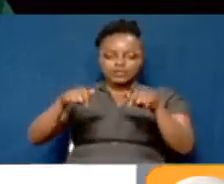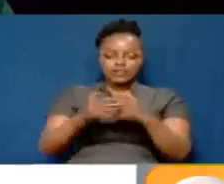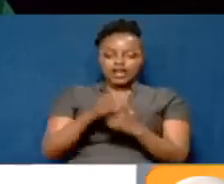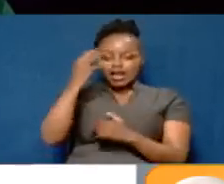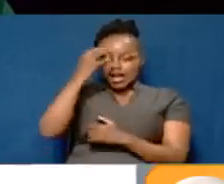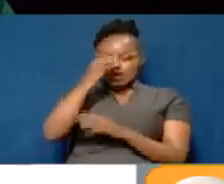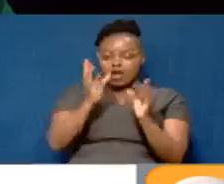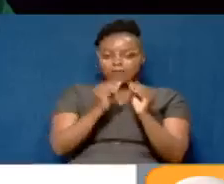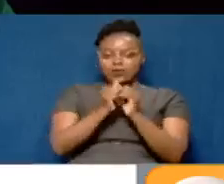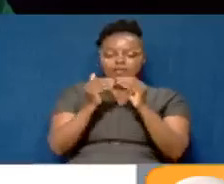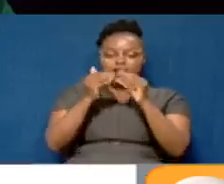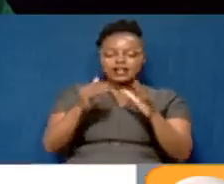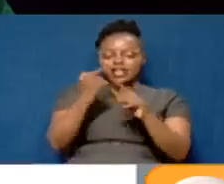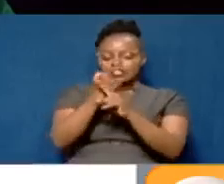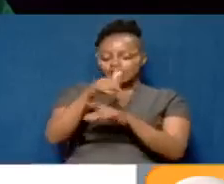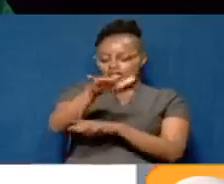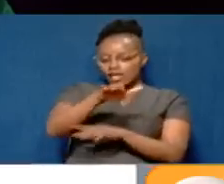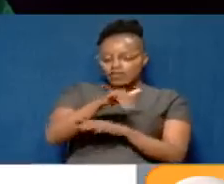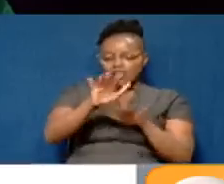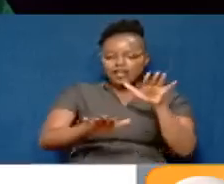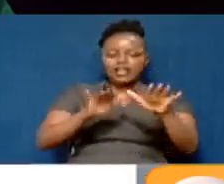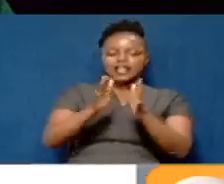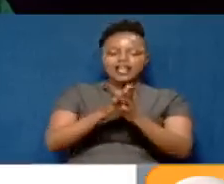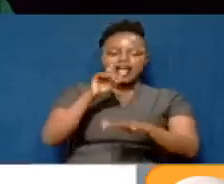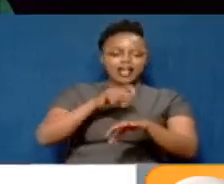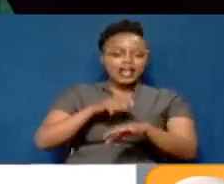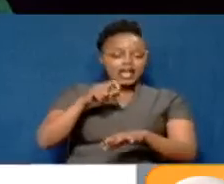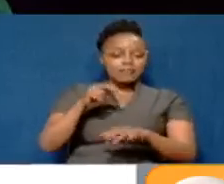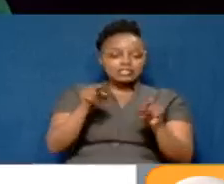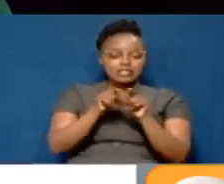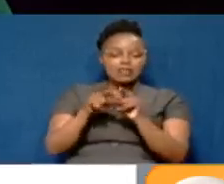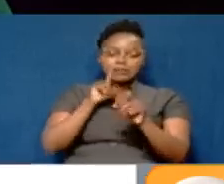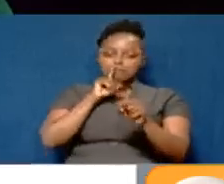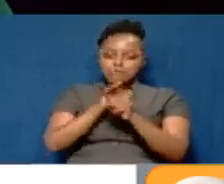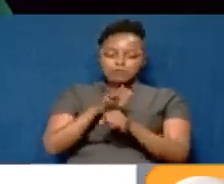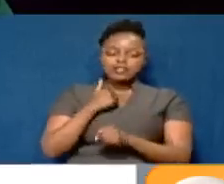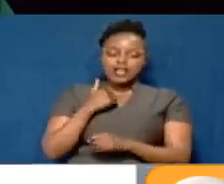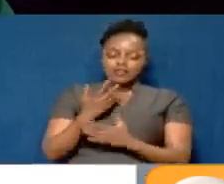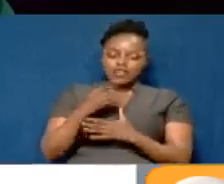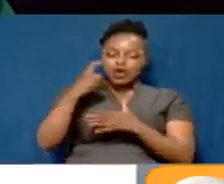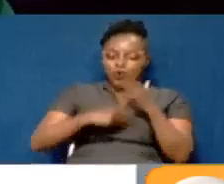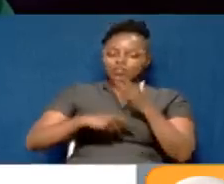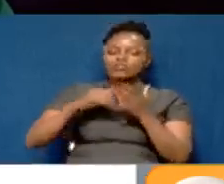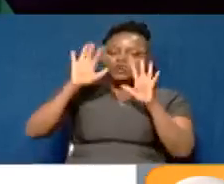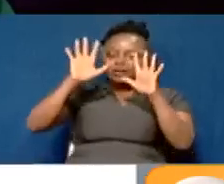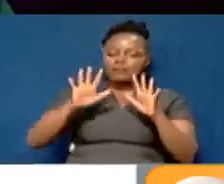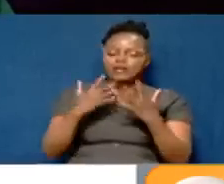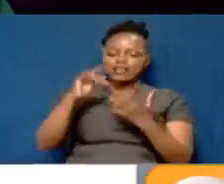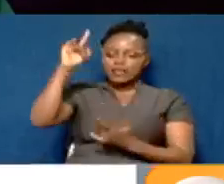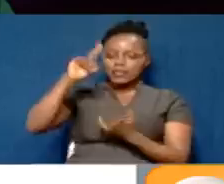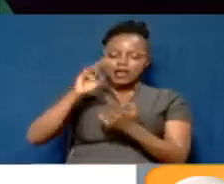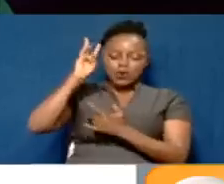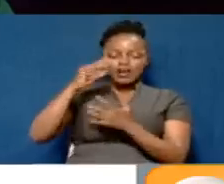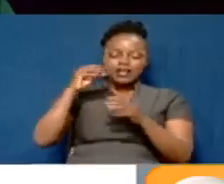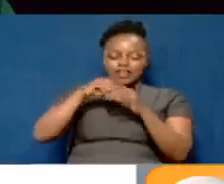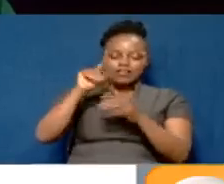Karua alikutana na viongozi wa mashinani kaunti za Kirinyaga na Embu, ambako pia ametoa hakikisho kuwa bei ya bidhaa muhimu itapunguzwa ndani ya siku